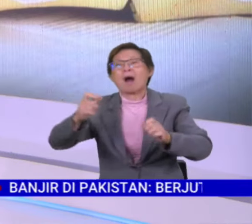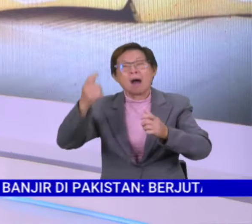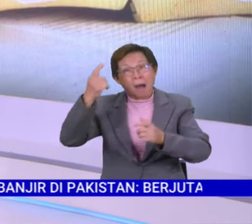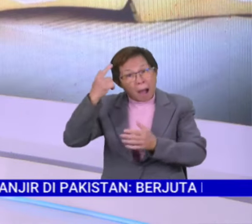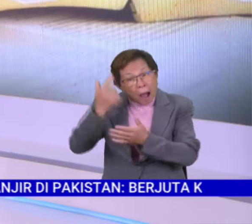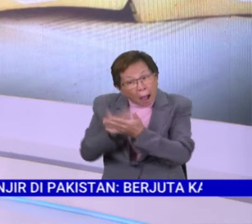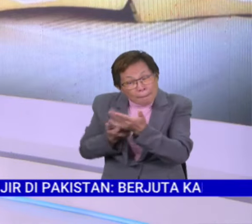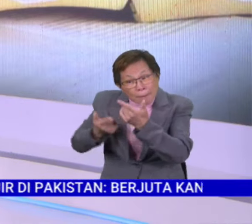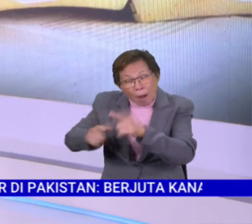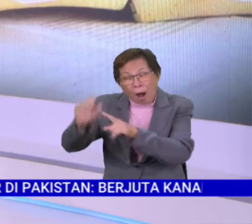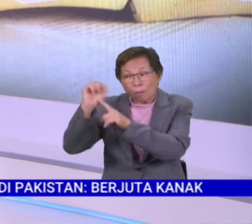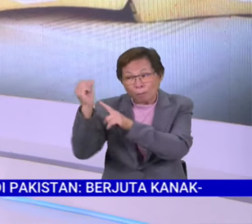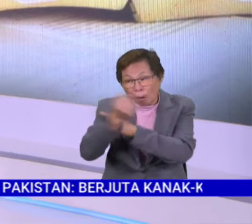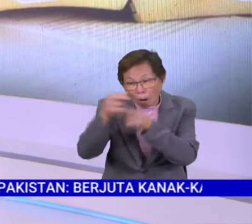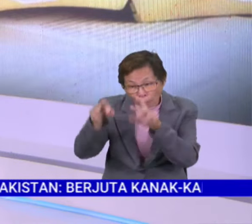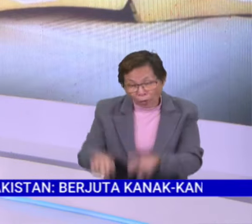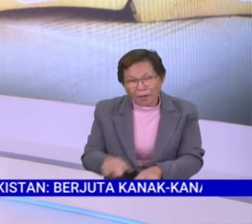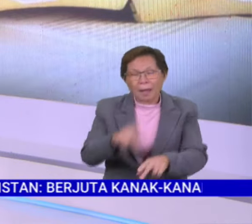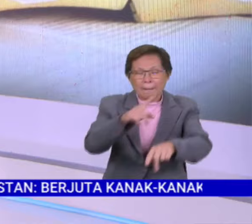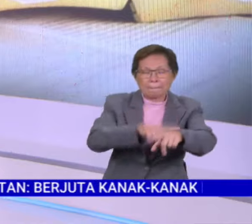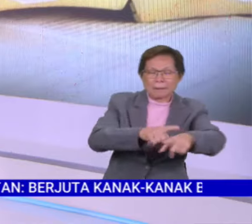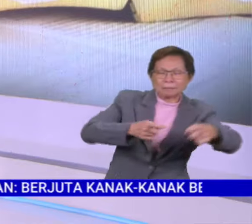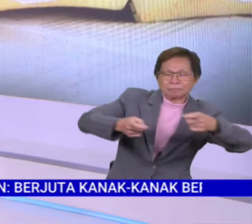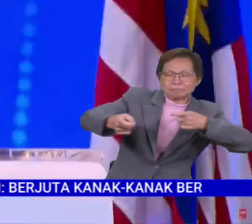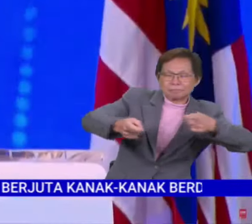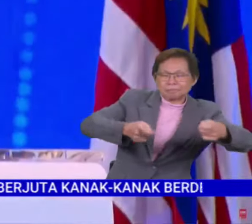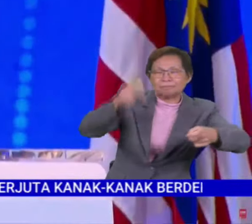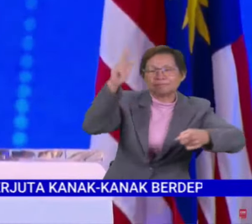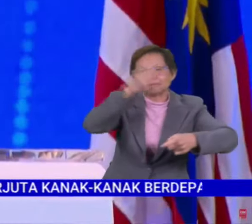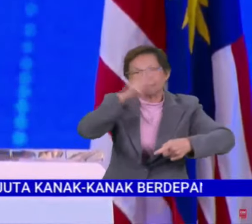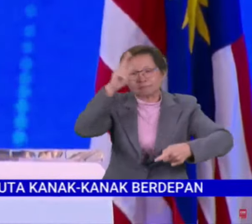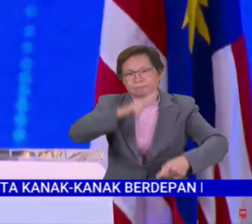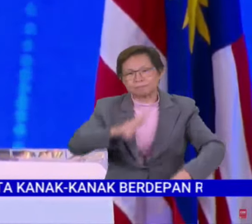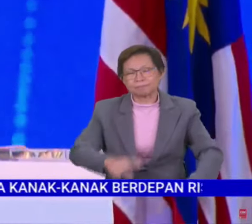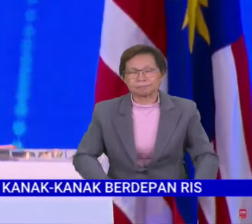rakyat ketika mentadbir sesebuah kerajaan.